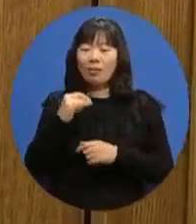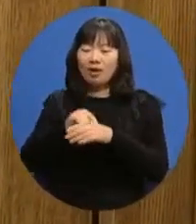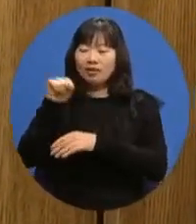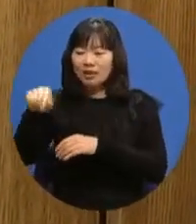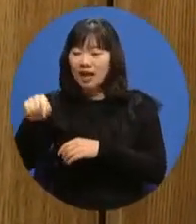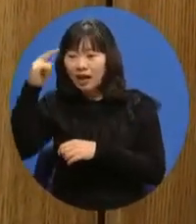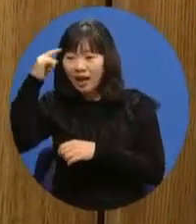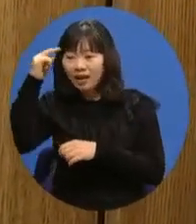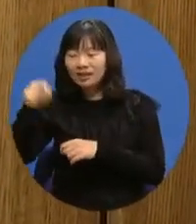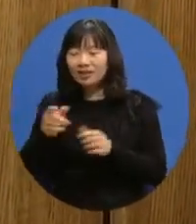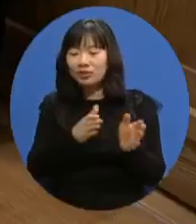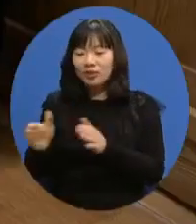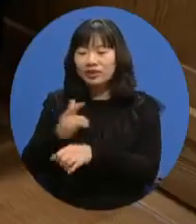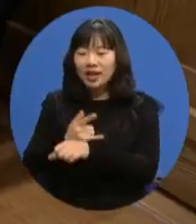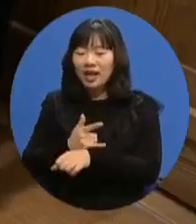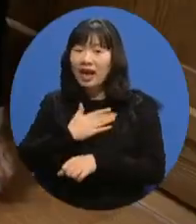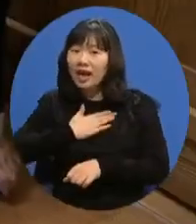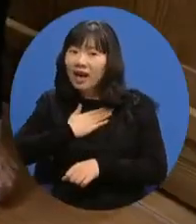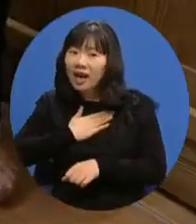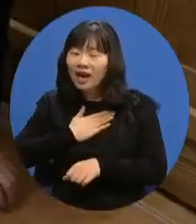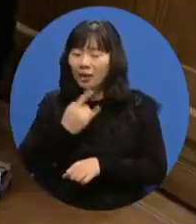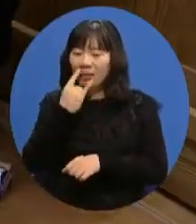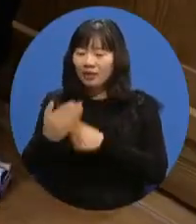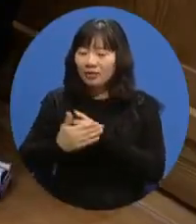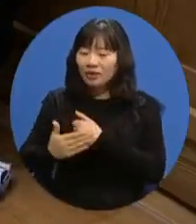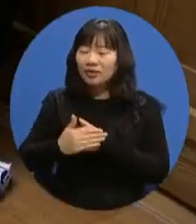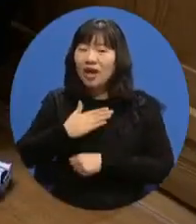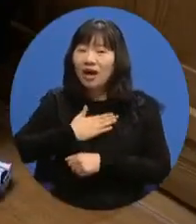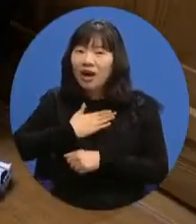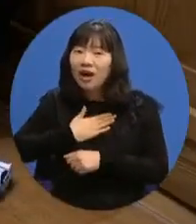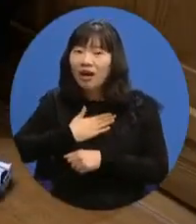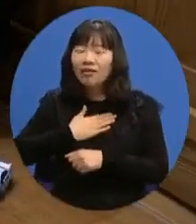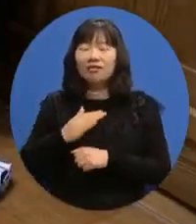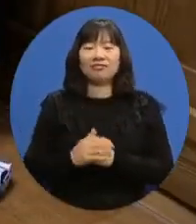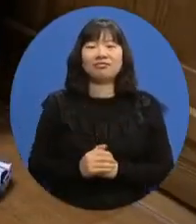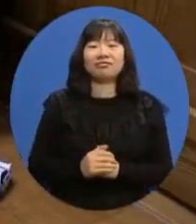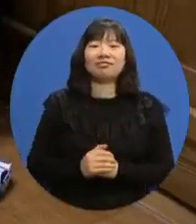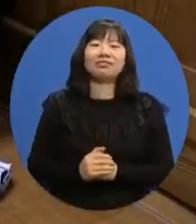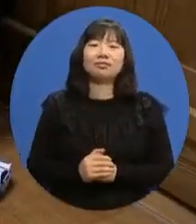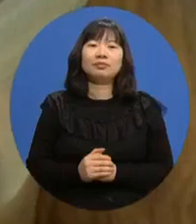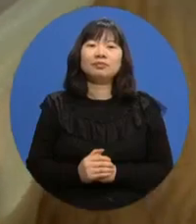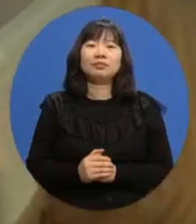정리하자. 응? 엄마 도와줘? 아니, 안 도와줘도 될 것 같아.